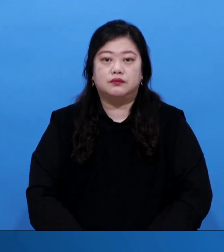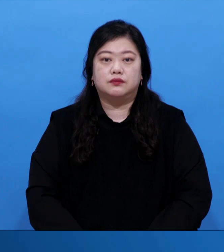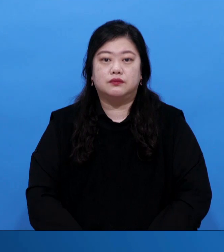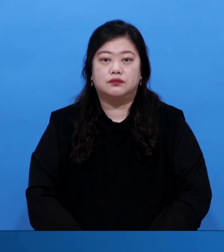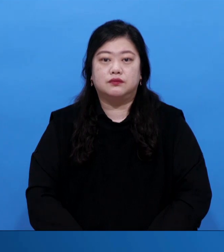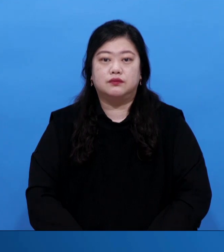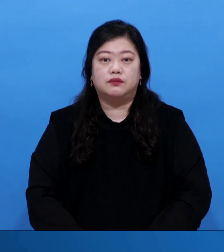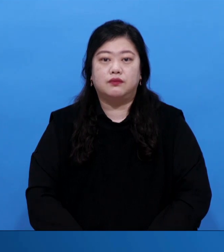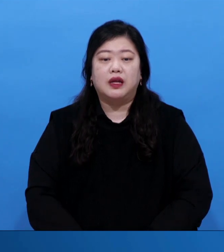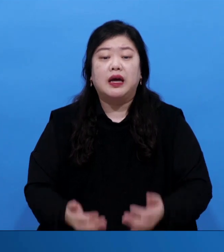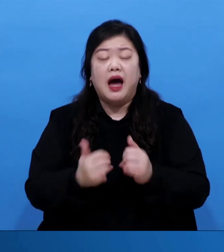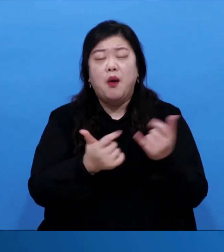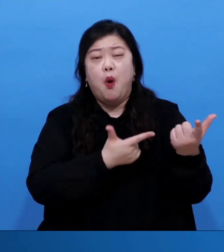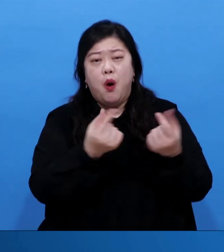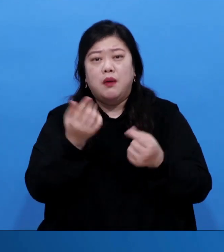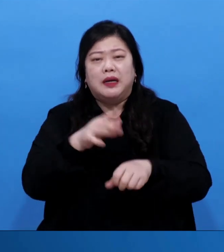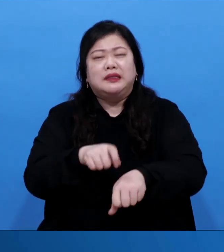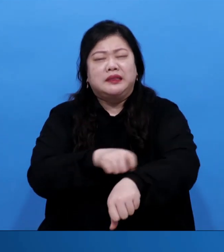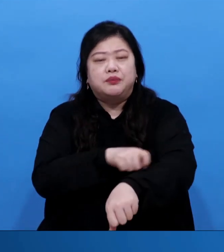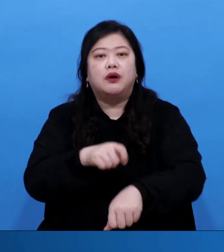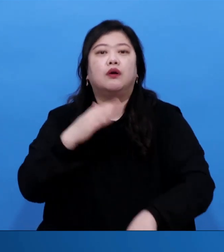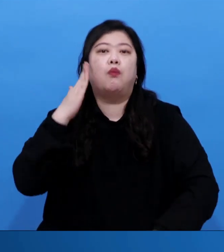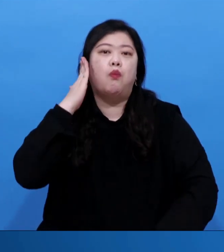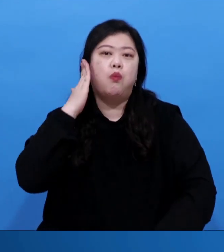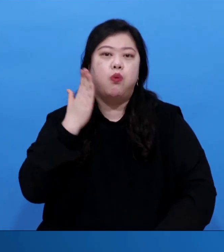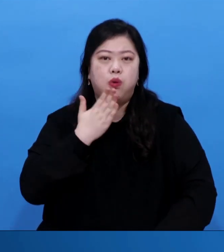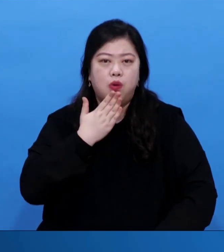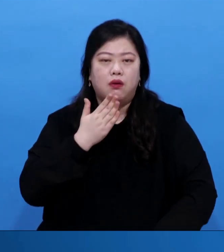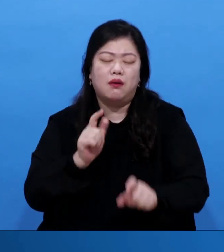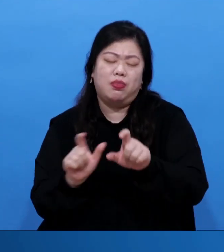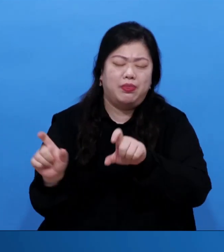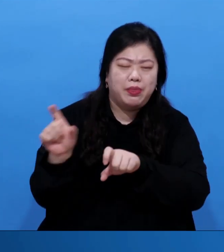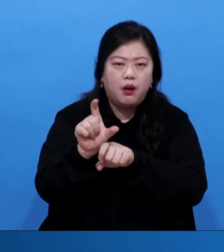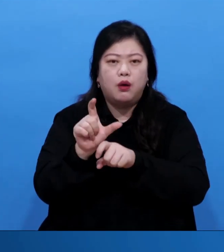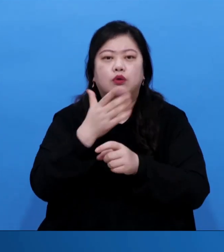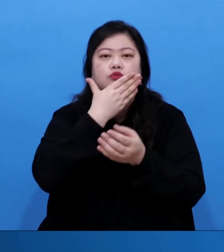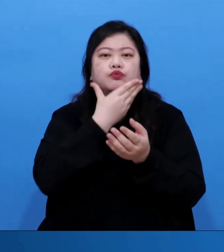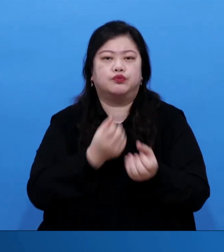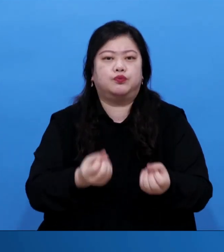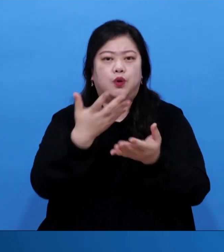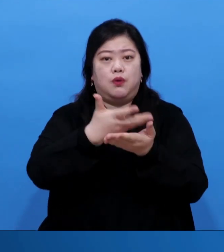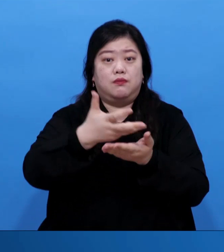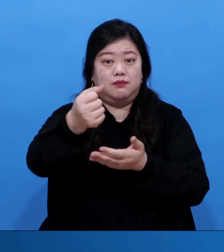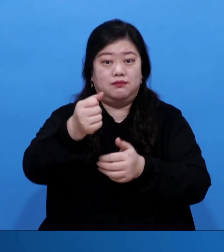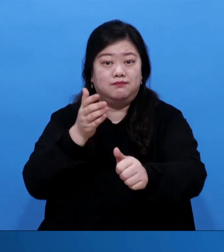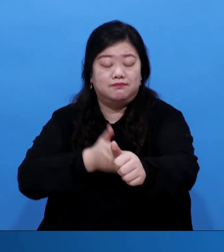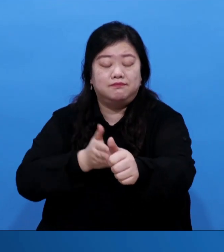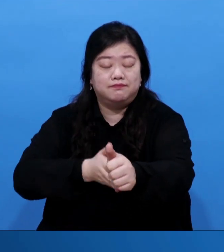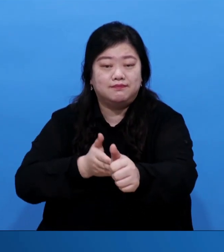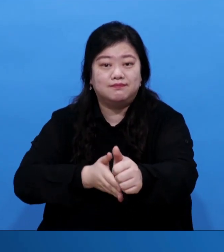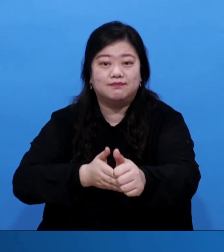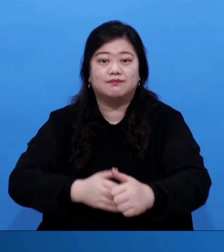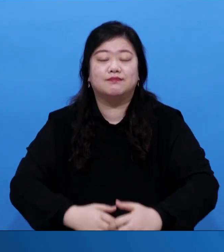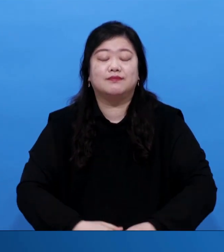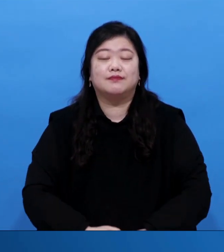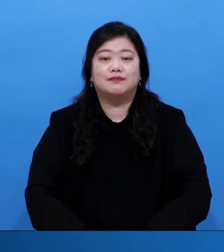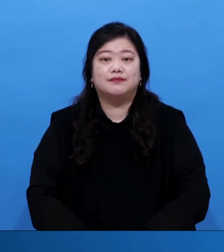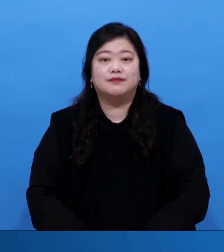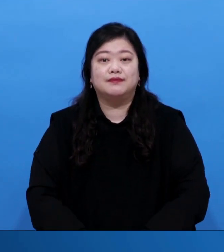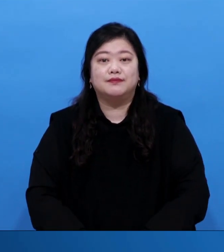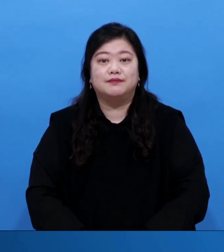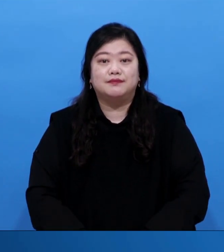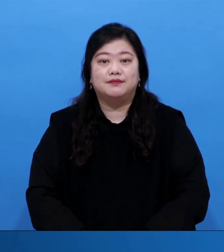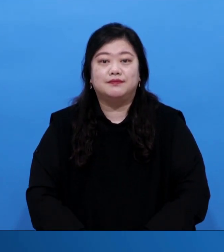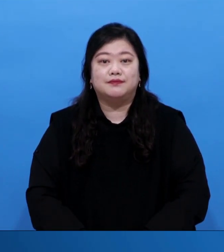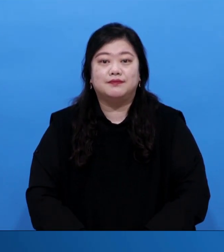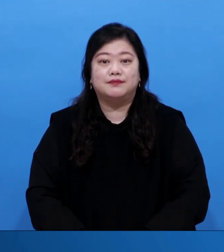특히 노인들은요. 이 축복을 누릴 수 있습니다. I'm sure that all people need to be this way, but especially our hearing impaired need to enjoy this blessing.